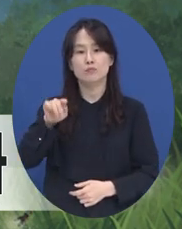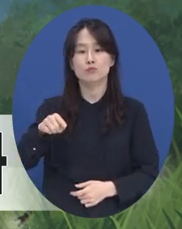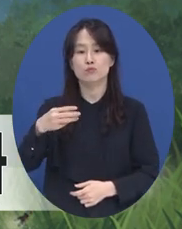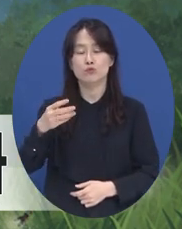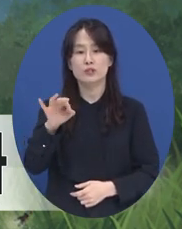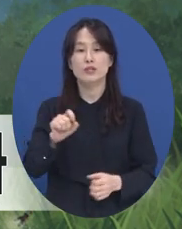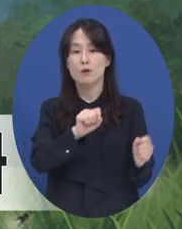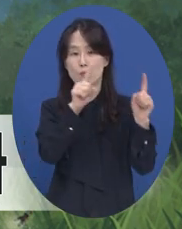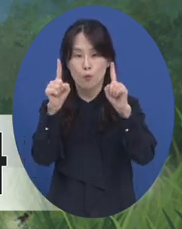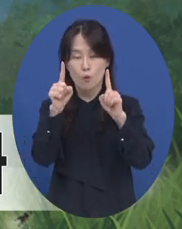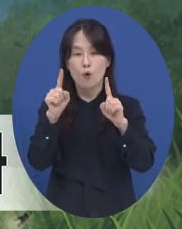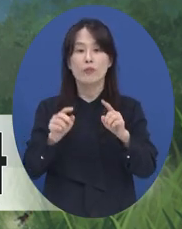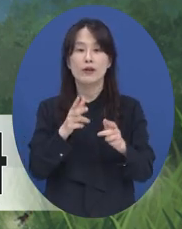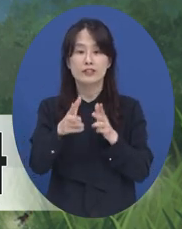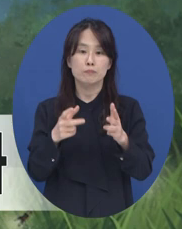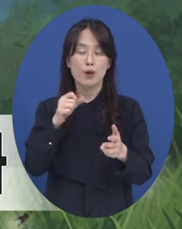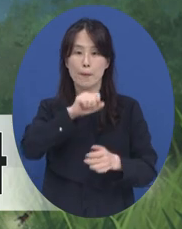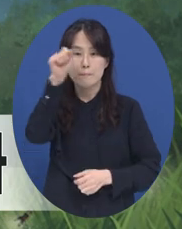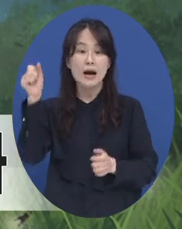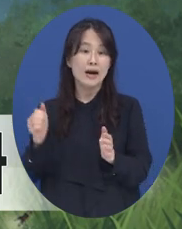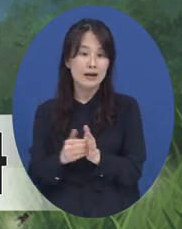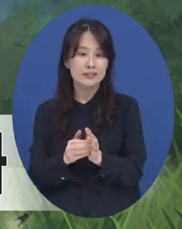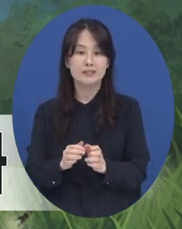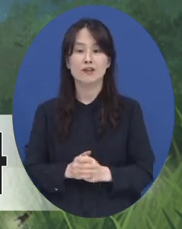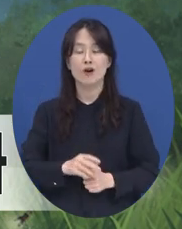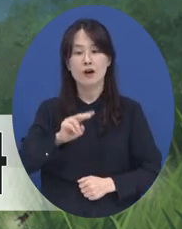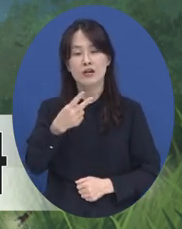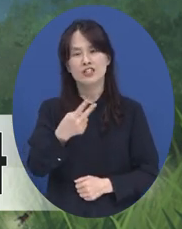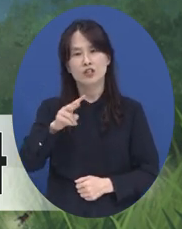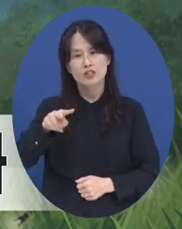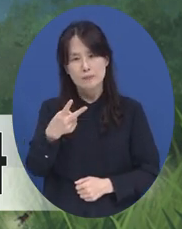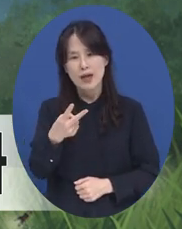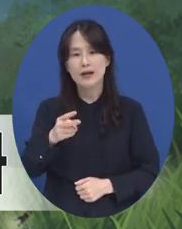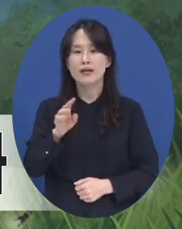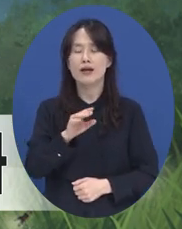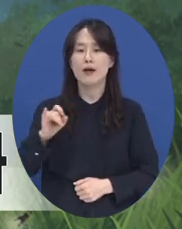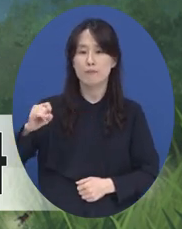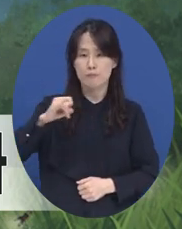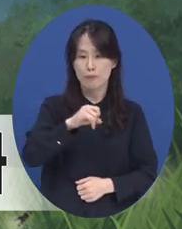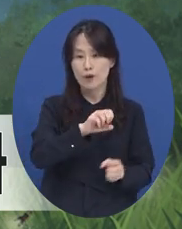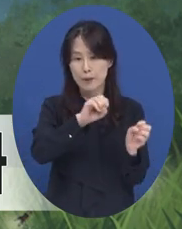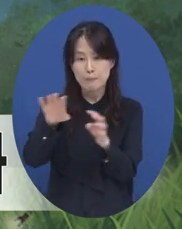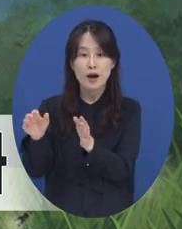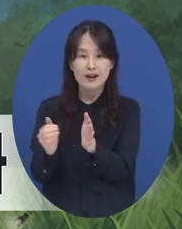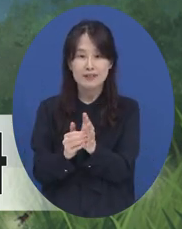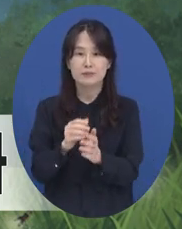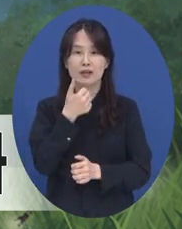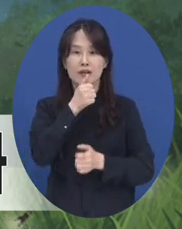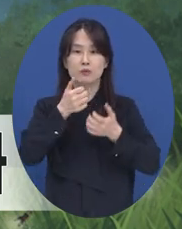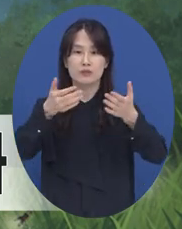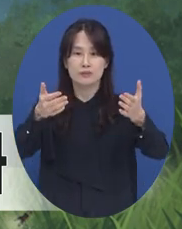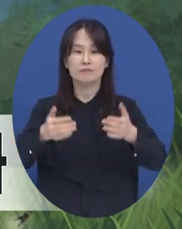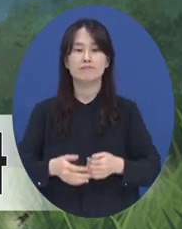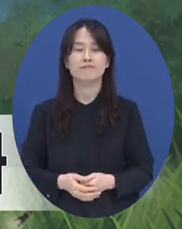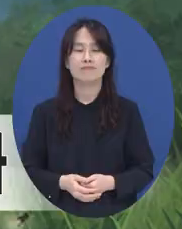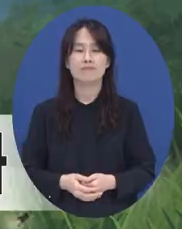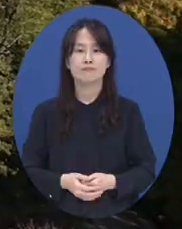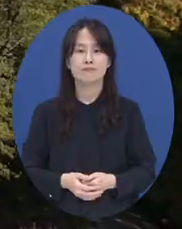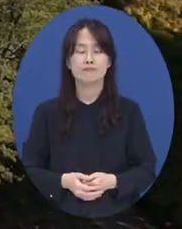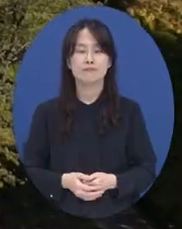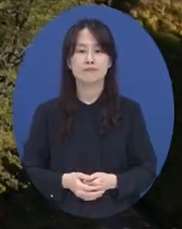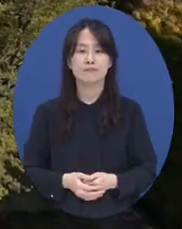했는데요 이에 따라 도는 반딧불이 2200 개체를 방사 했읍니다 경기 주 티비 김태희 기자의 보도입니다